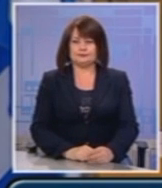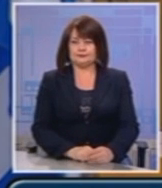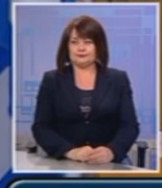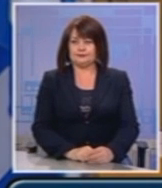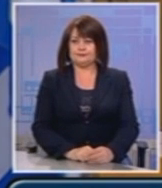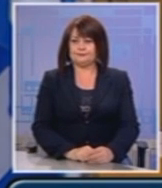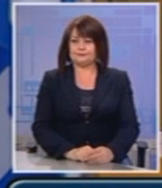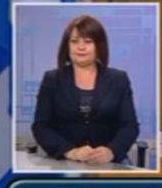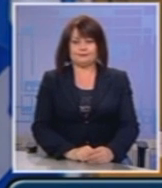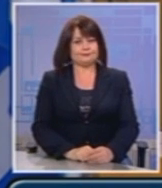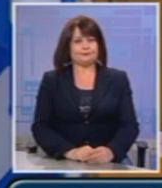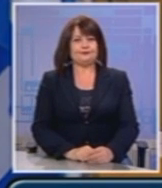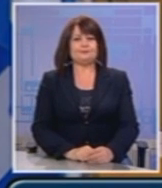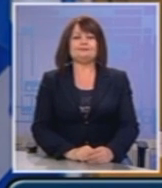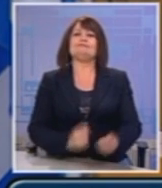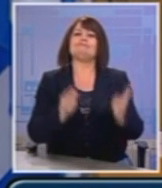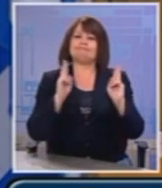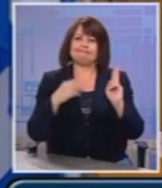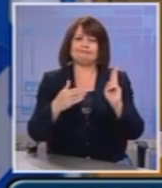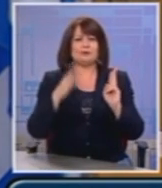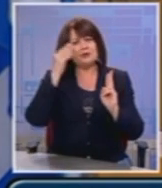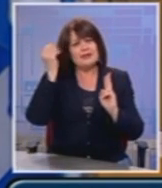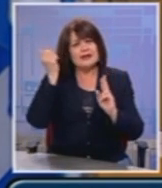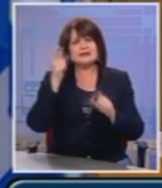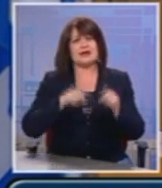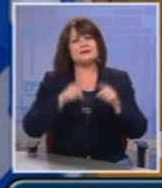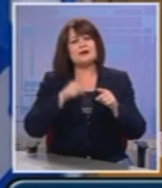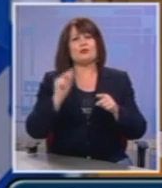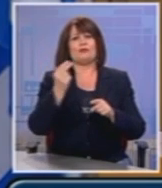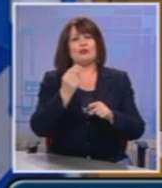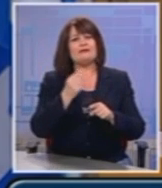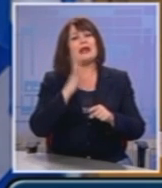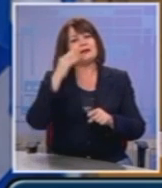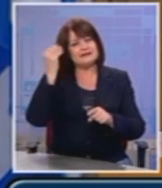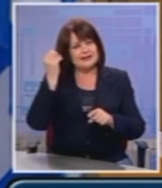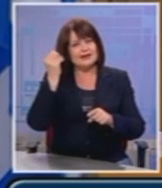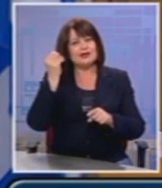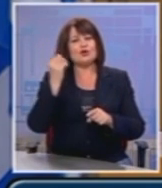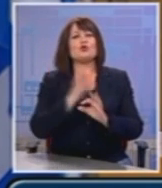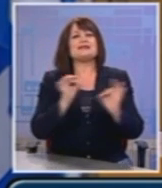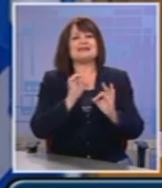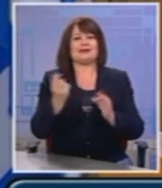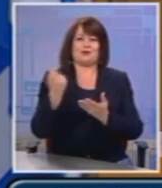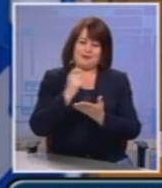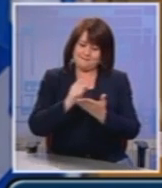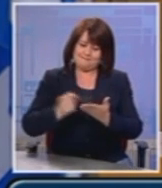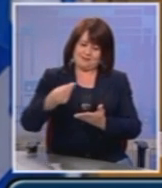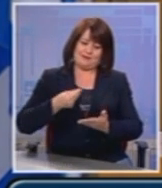πετράκο και ελπίζω ότι δεν ξεχνώ κανέναν αλλά αν ξεχνώ θα μου έρθει σίγουρα